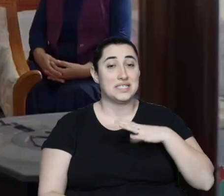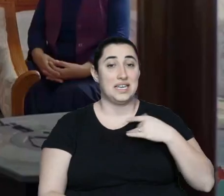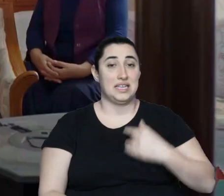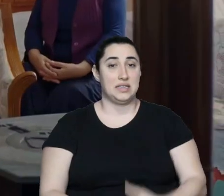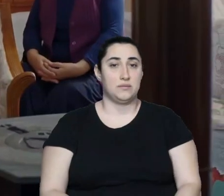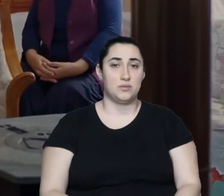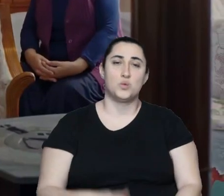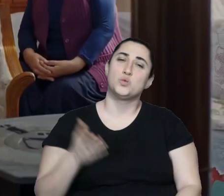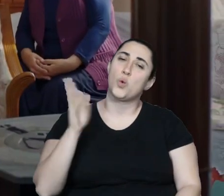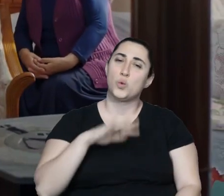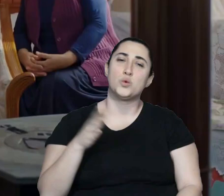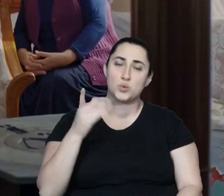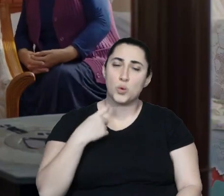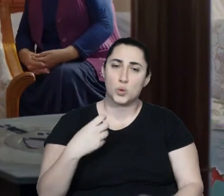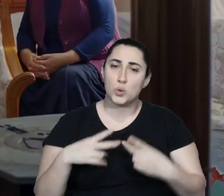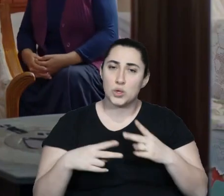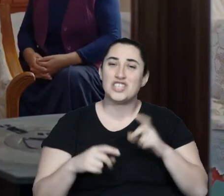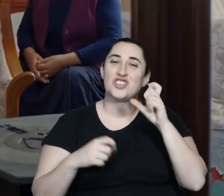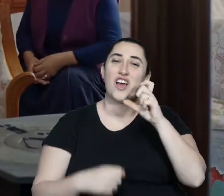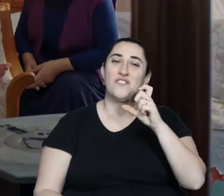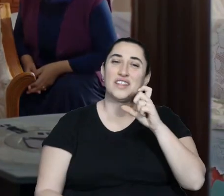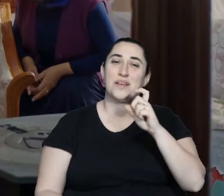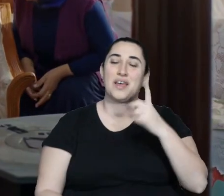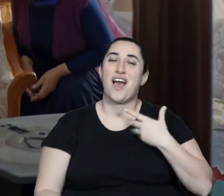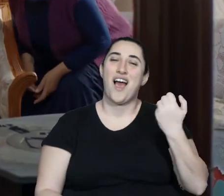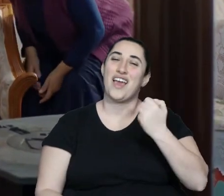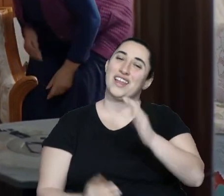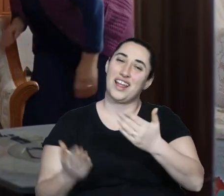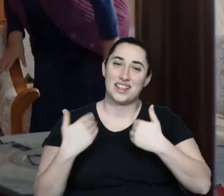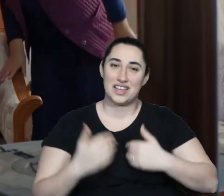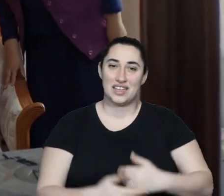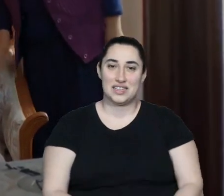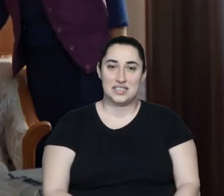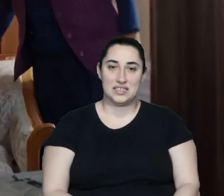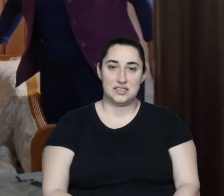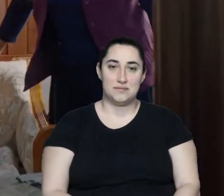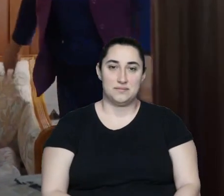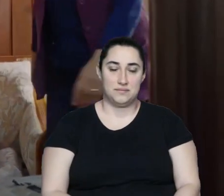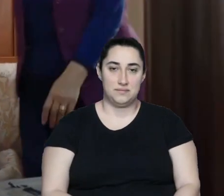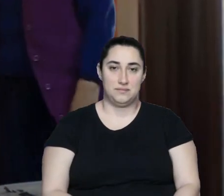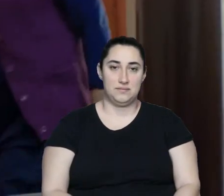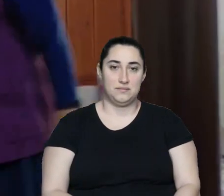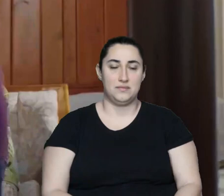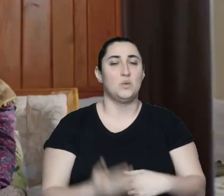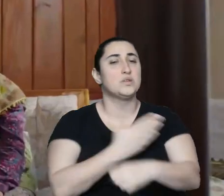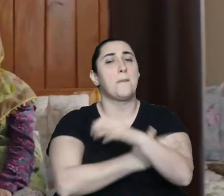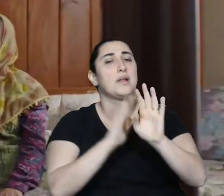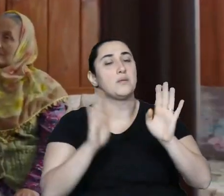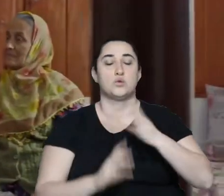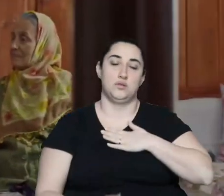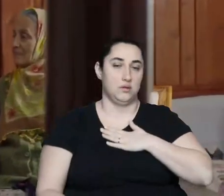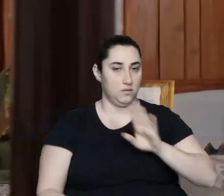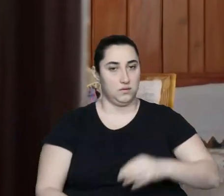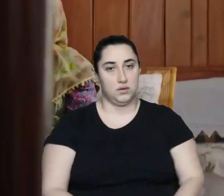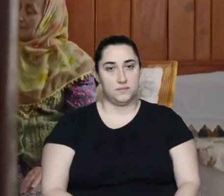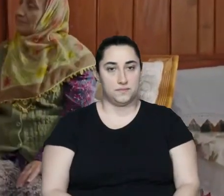soracaktım. Sor evladım, sor tabii. Cavidan bir ayran getir misafirimize hadi canım. Ya zahmet etmeydin.